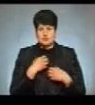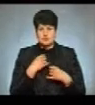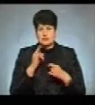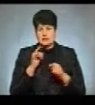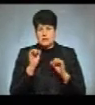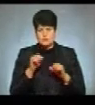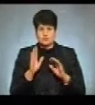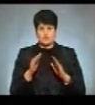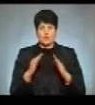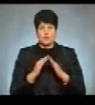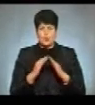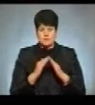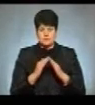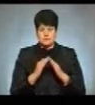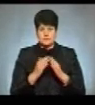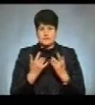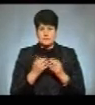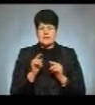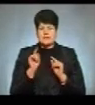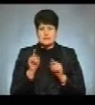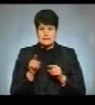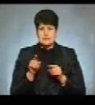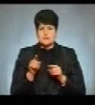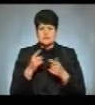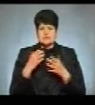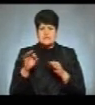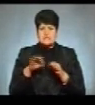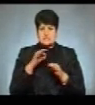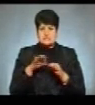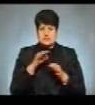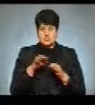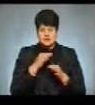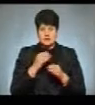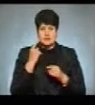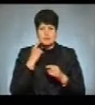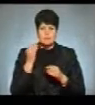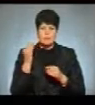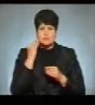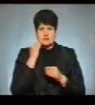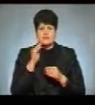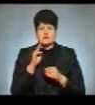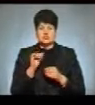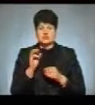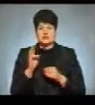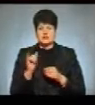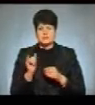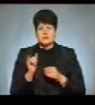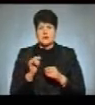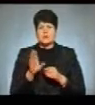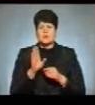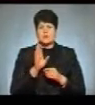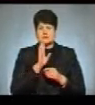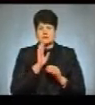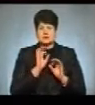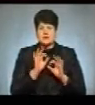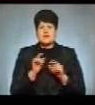перебувати вдома, оскільки її там зашили, те поставили шину. Уляна розповідає, як вона